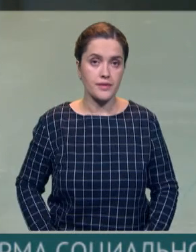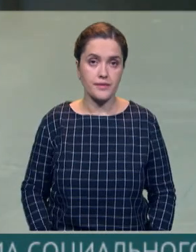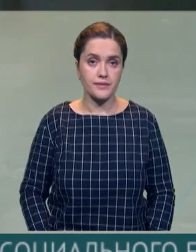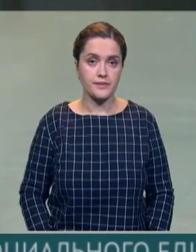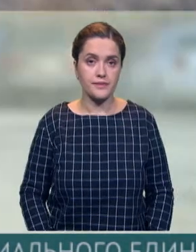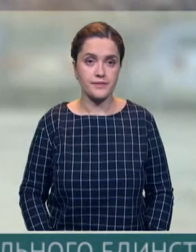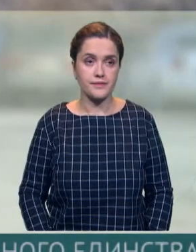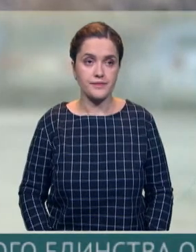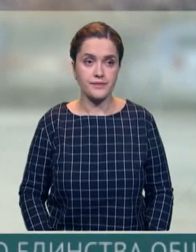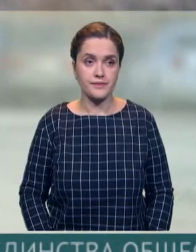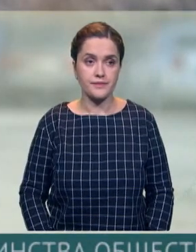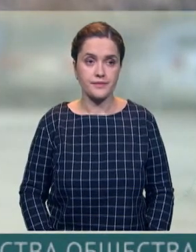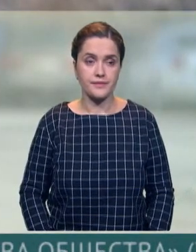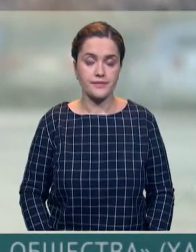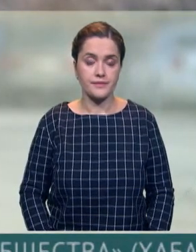мая.